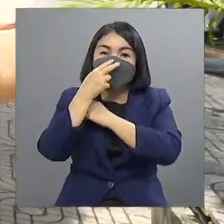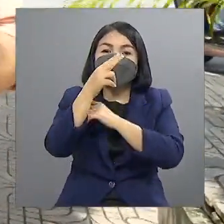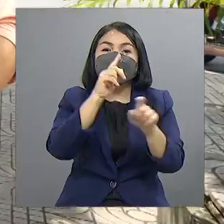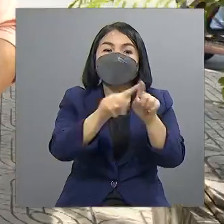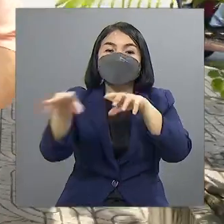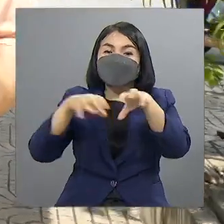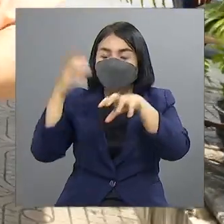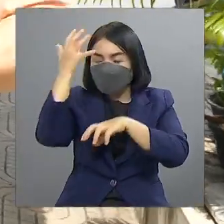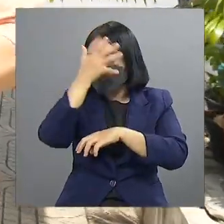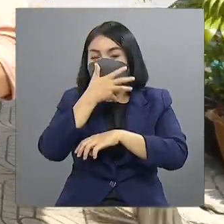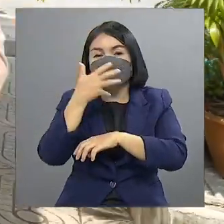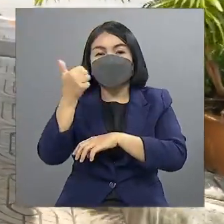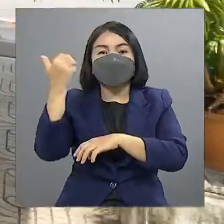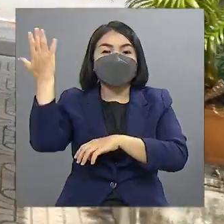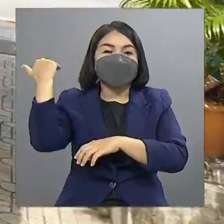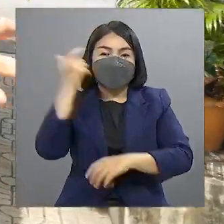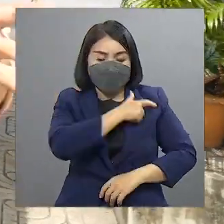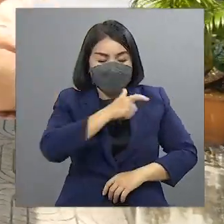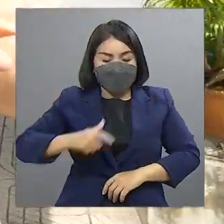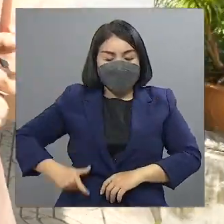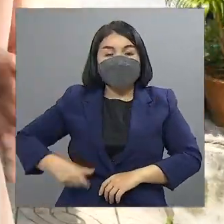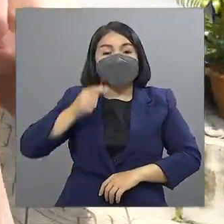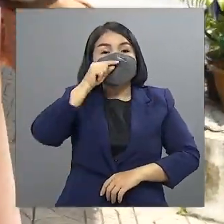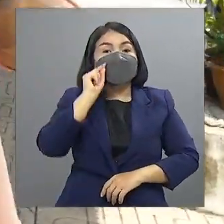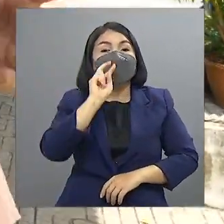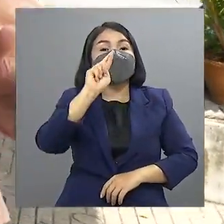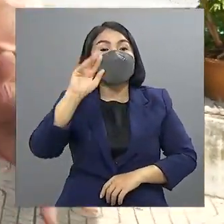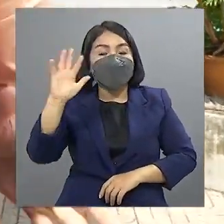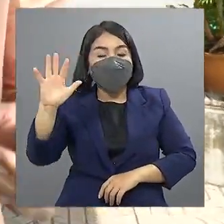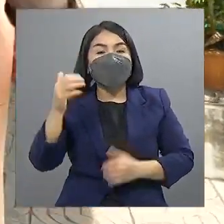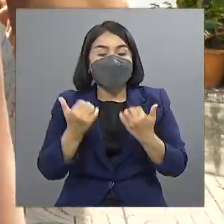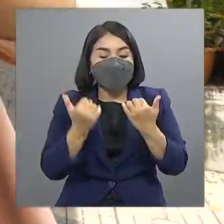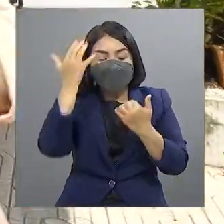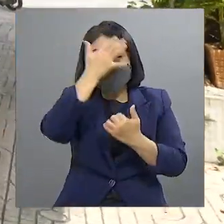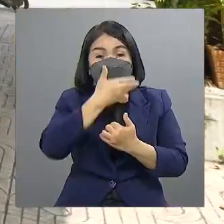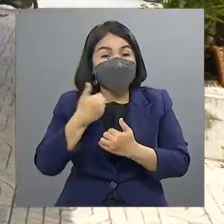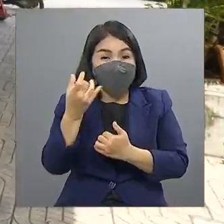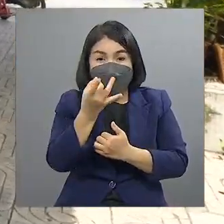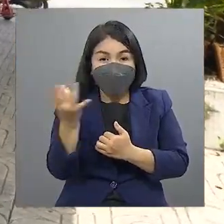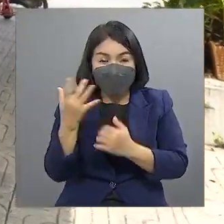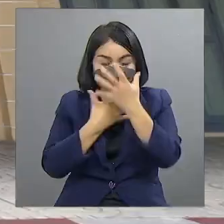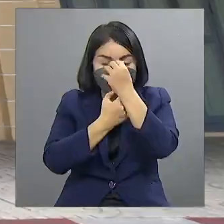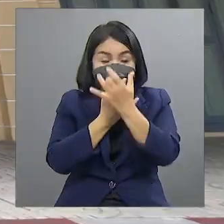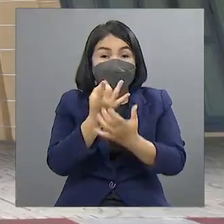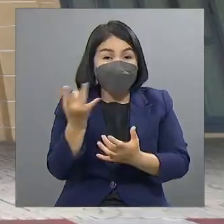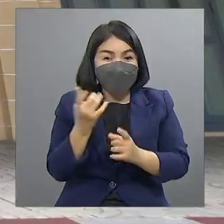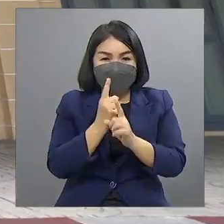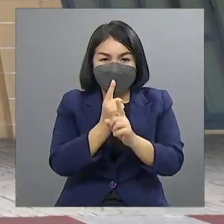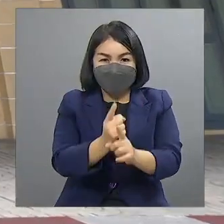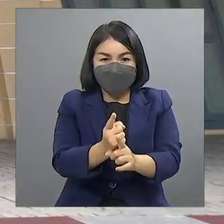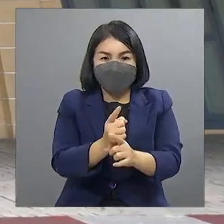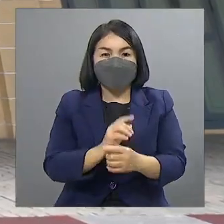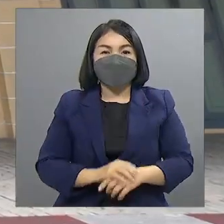ประณีตตั้งแต่รัชสมัยของรัชกาลที่5วันนี้จะมีความสวยงามอะไรเราอยู่และมีอะไรน่าสนใจตามต๊อบเลยครับ